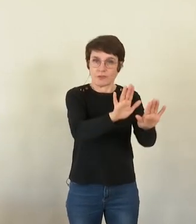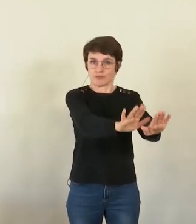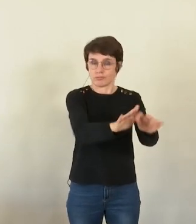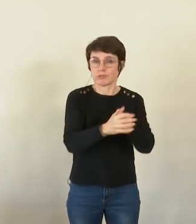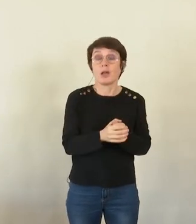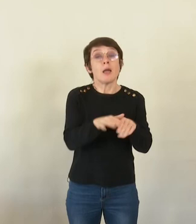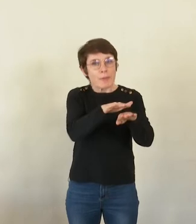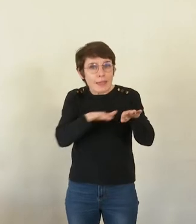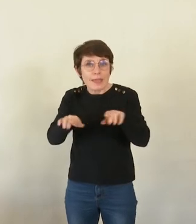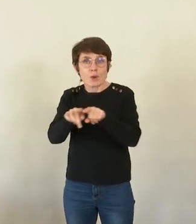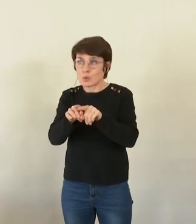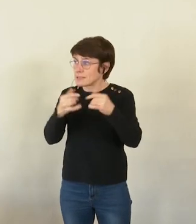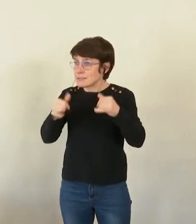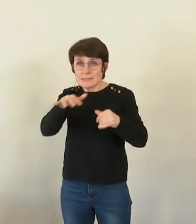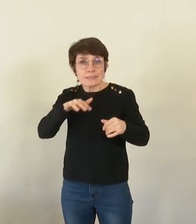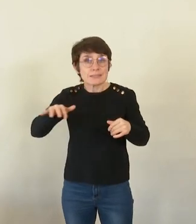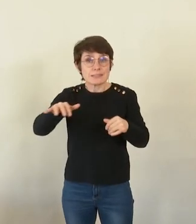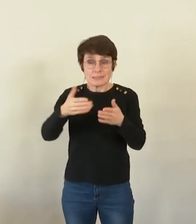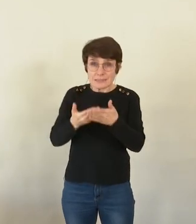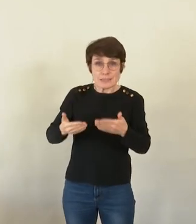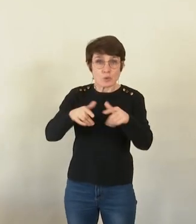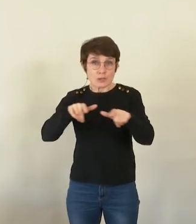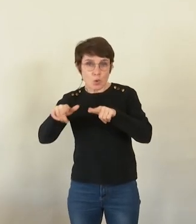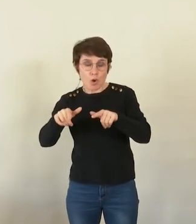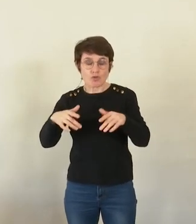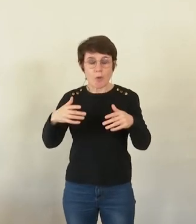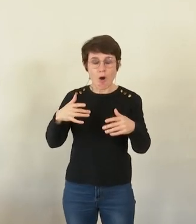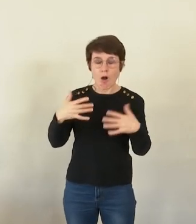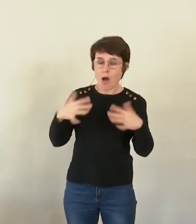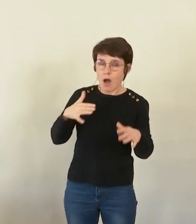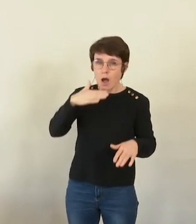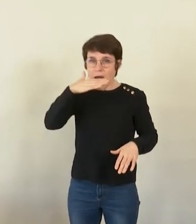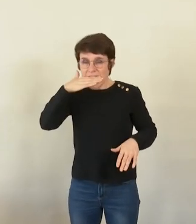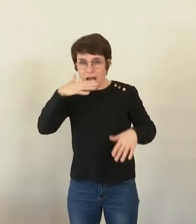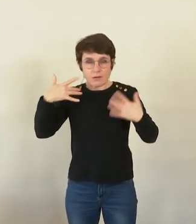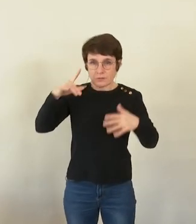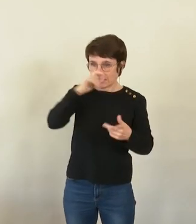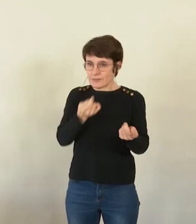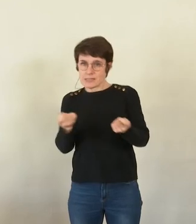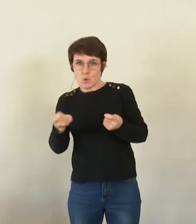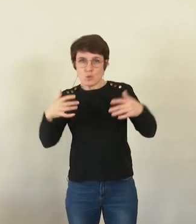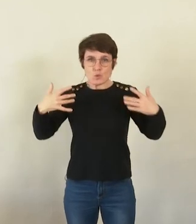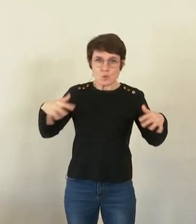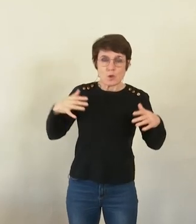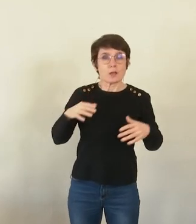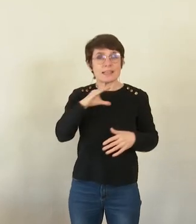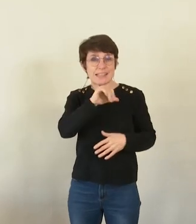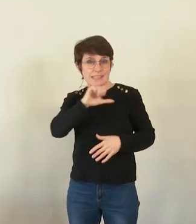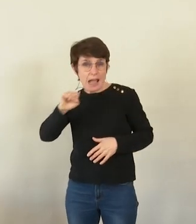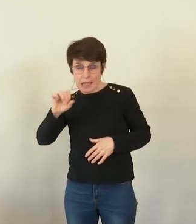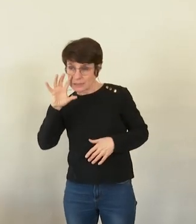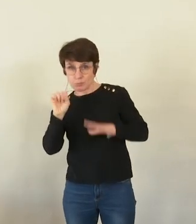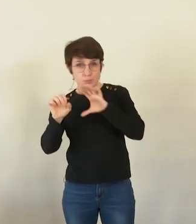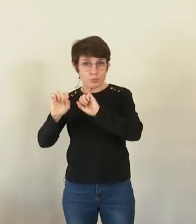du logement sur notre territoire ire est extrêmement tendu pour le le Centre Communal d'Action Sociale c'est près de